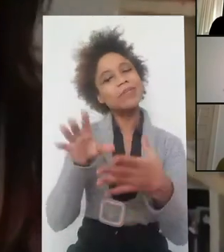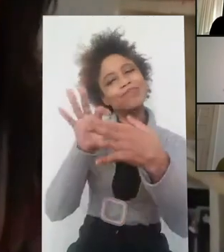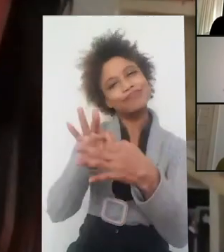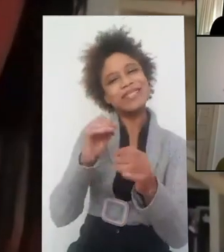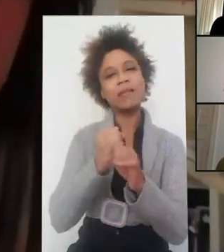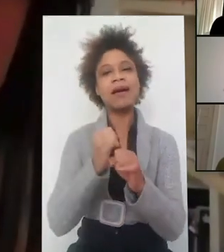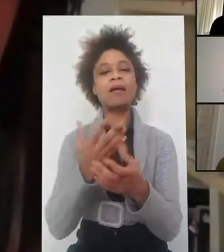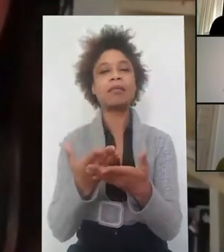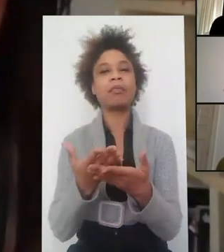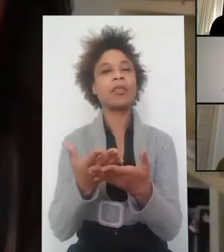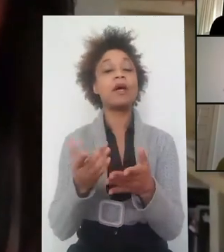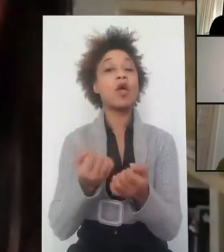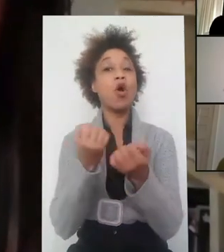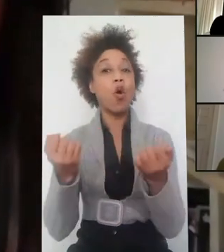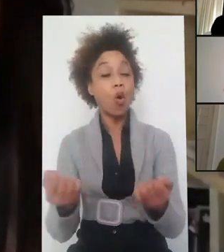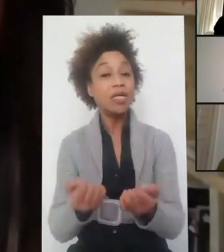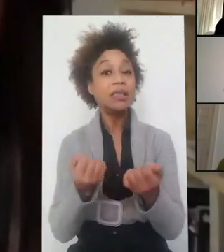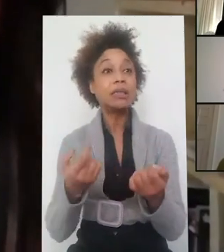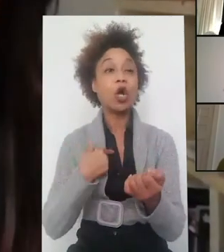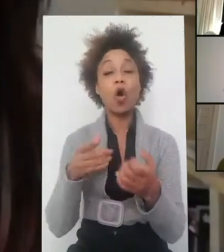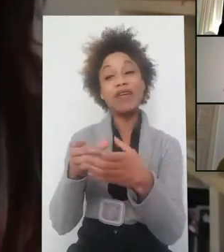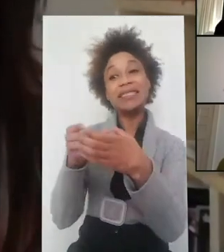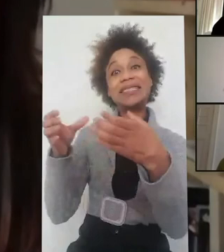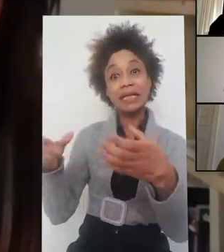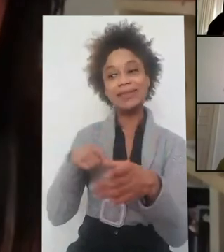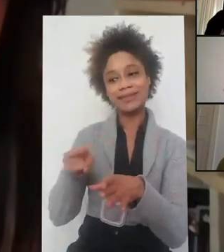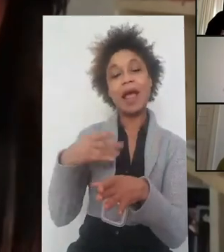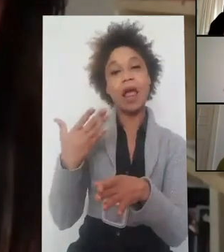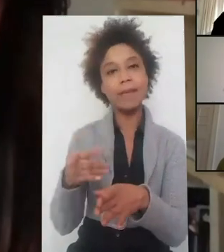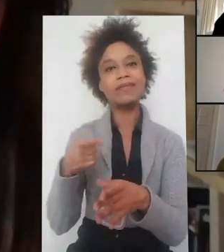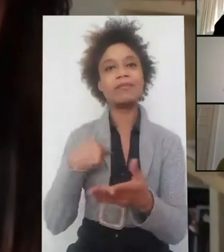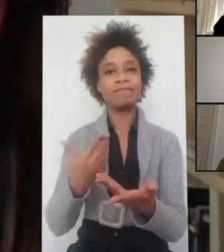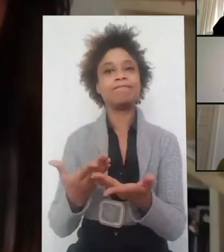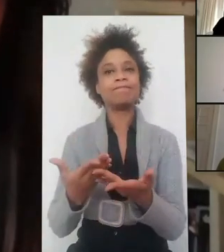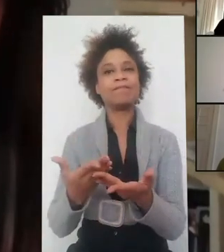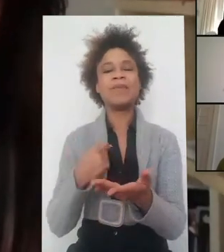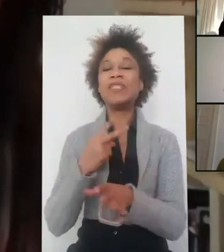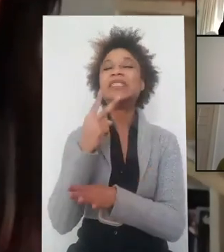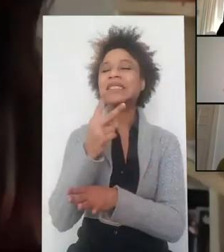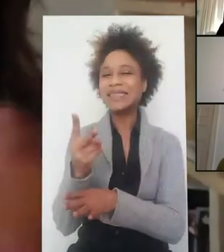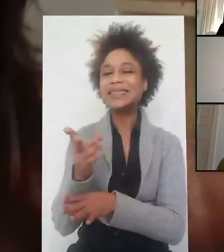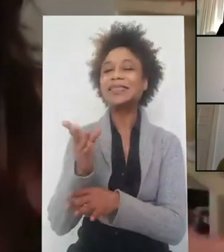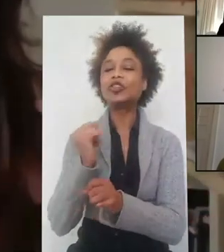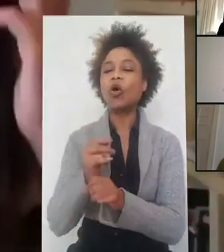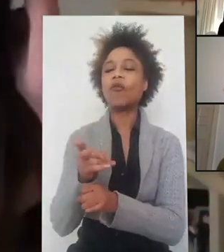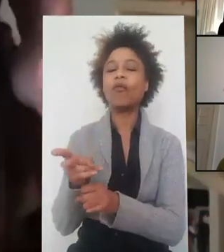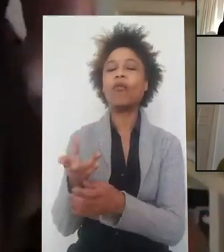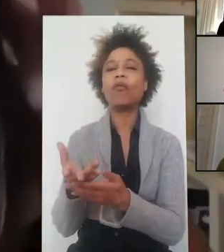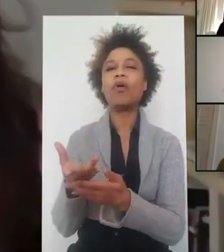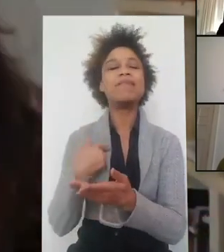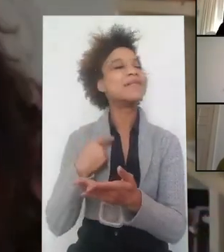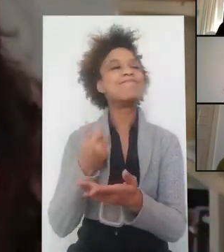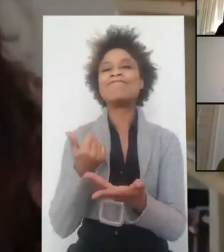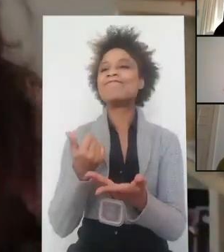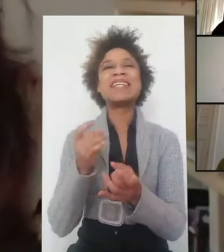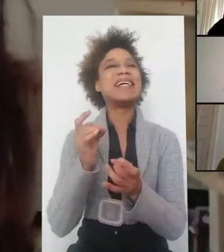een profitorganisatie. En we hebben op zo'n festival 25.000 bezoekers. En hoe ver ga je? Kijk, als mens wil je